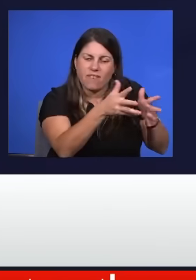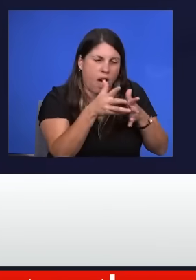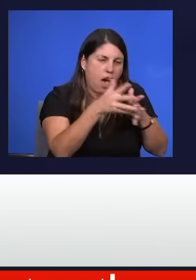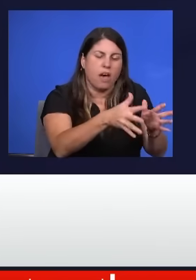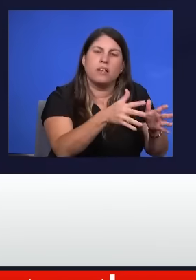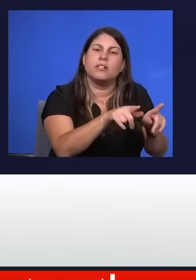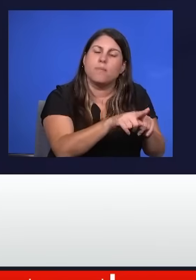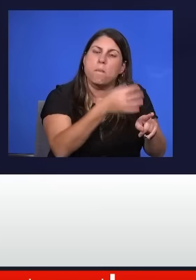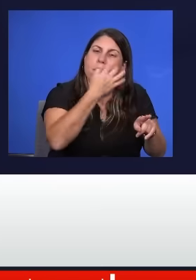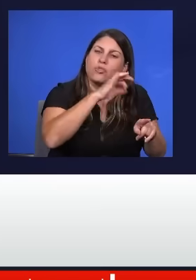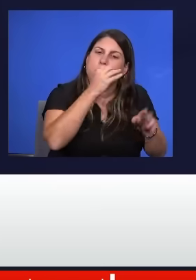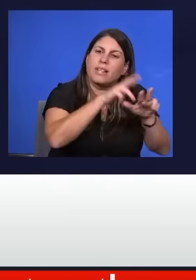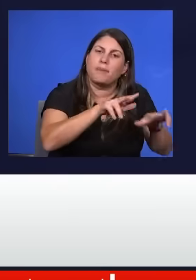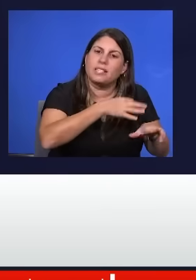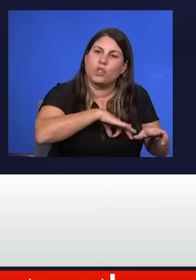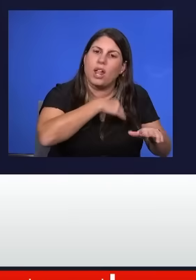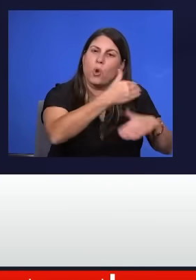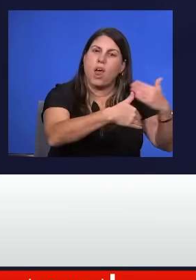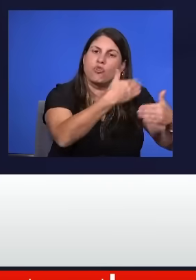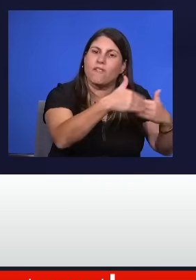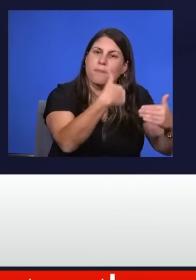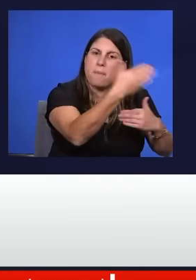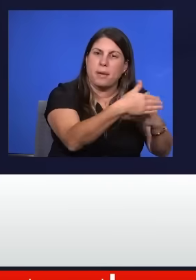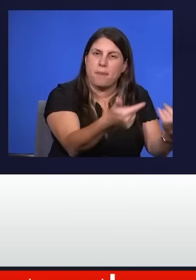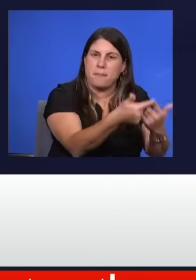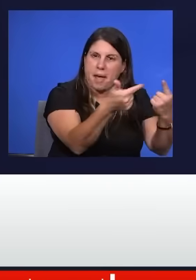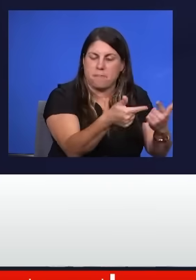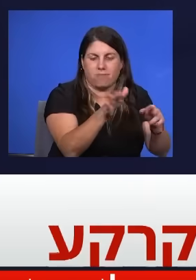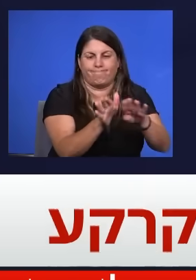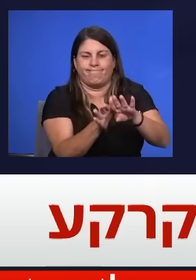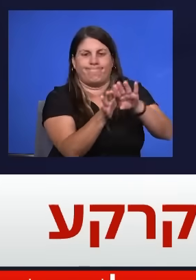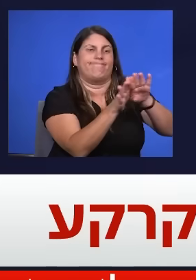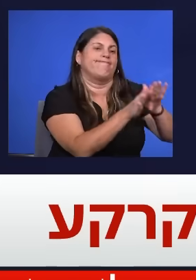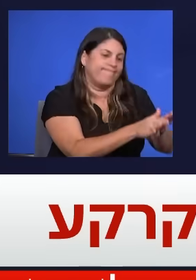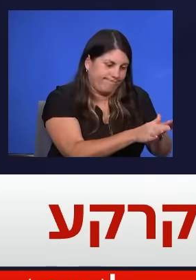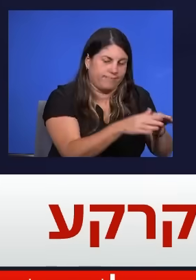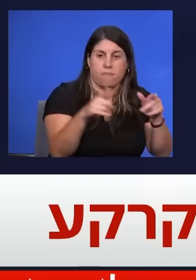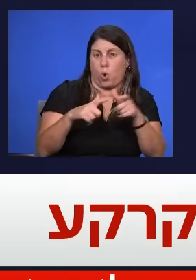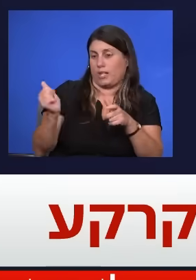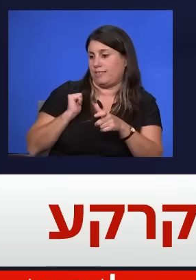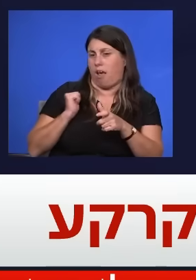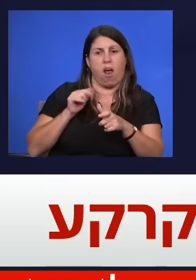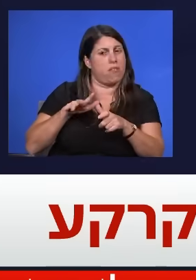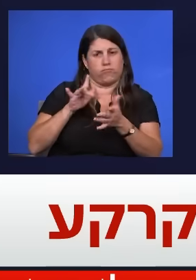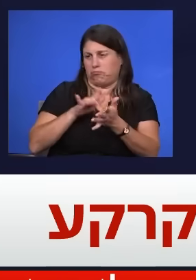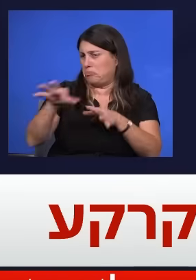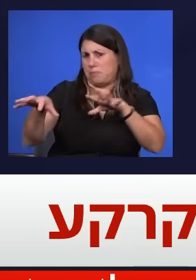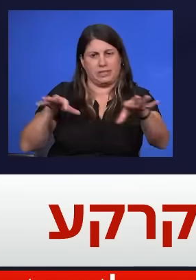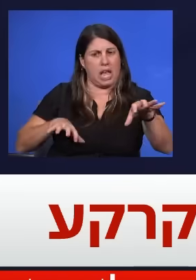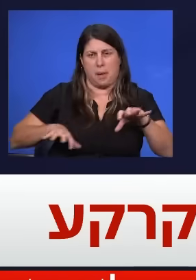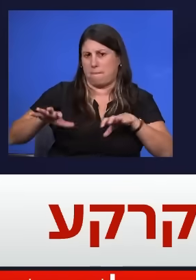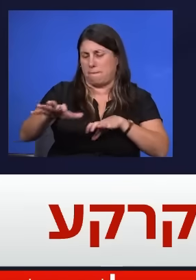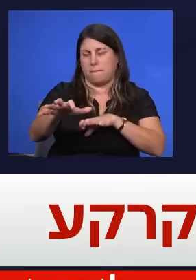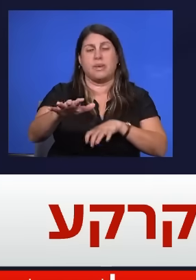לקראת השלבים הבאים במלחמה. כוחות צהל פרוסים באופן נרחב מסביב